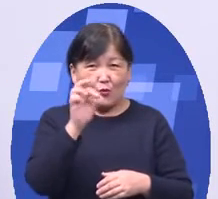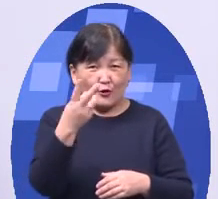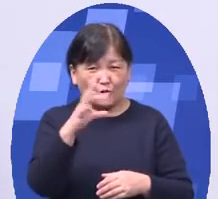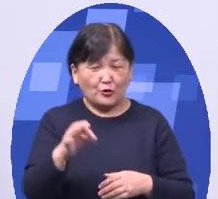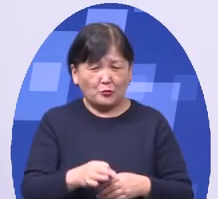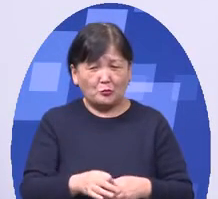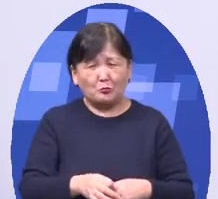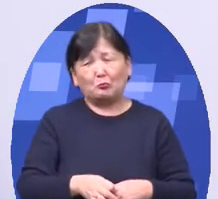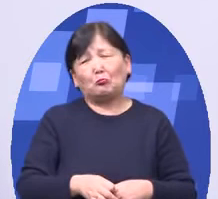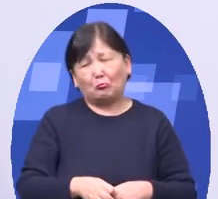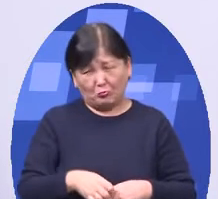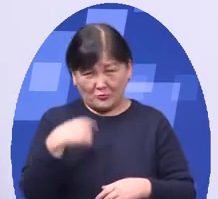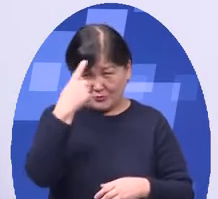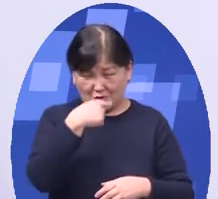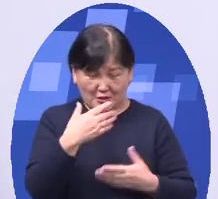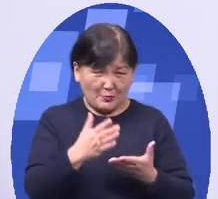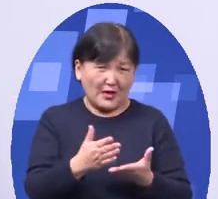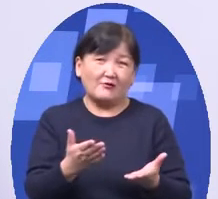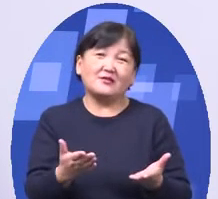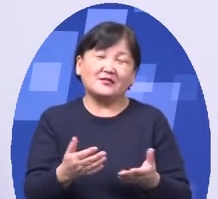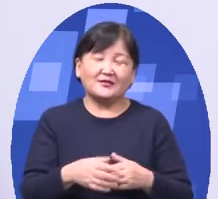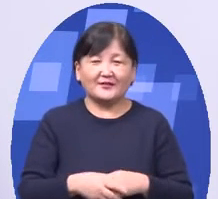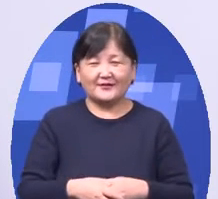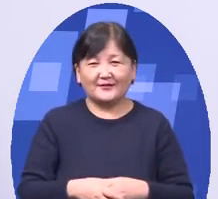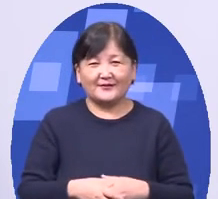Болдоо маань их гонгилсан царайтай байгаа биз?